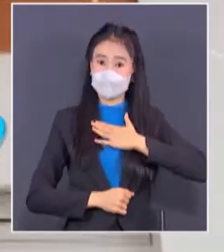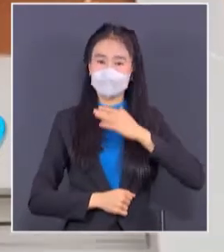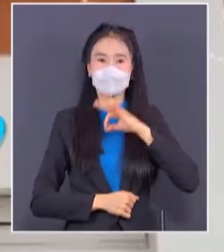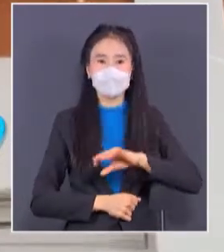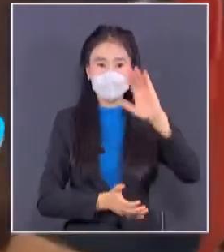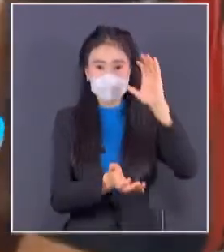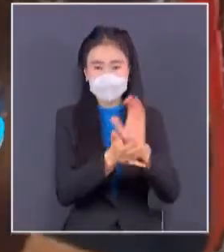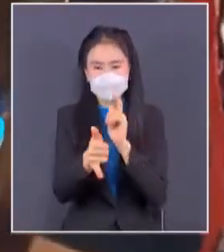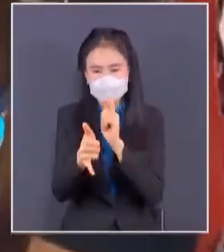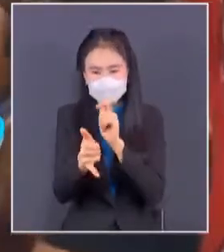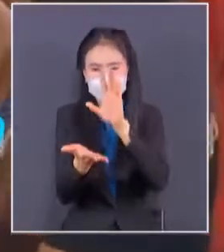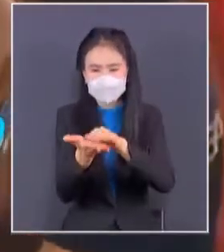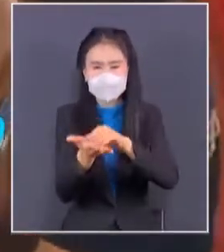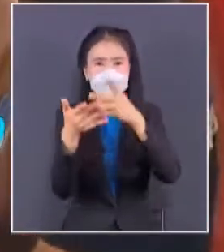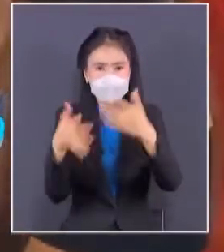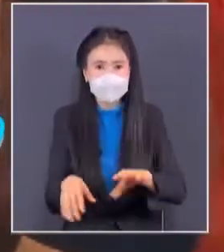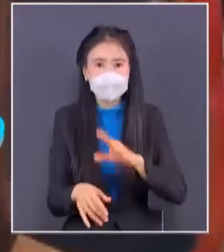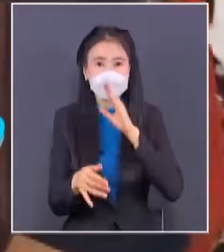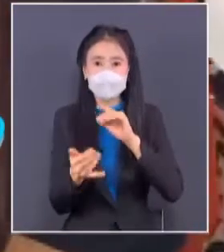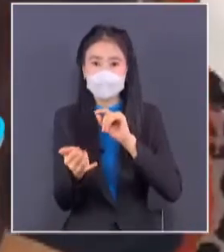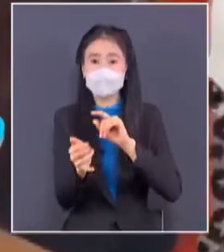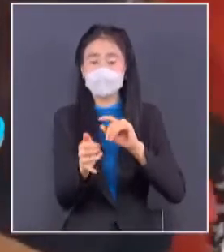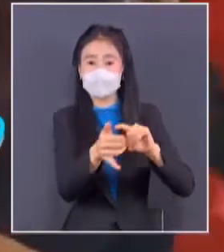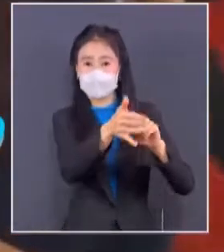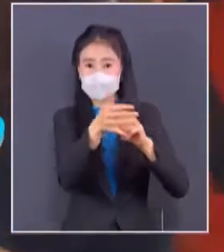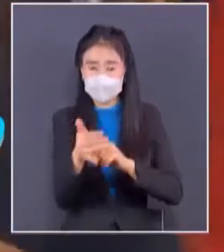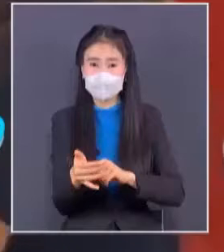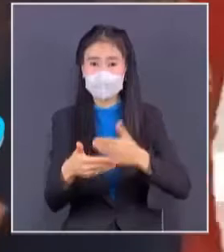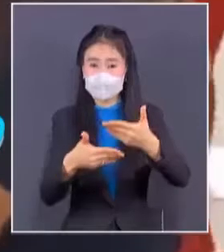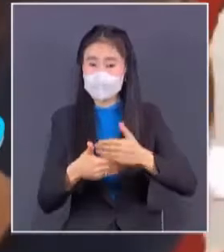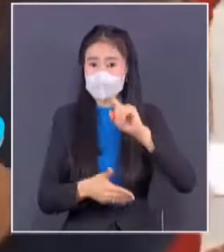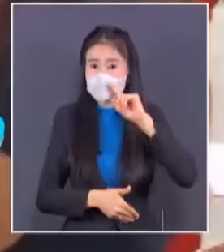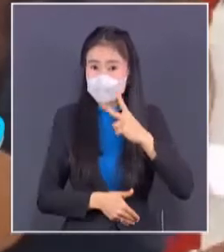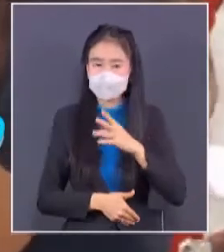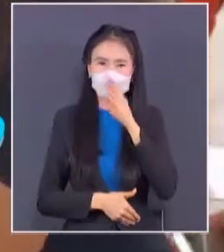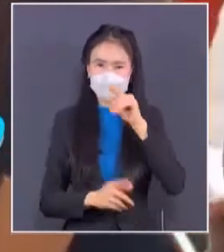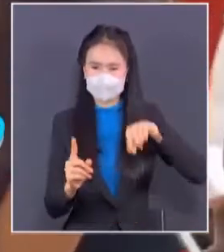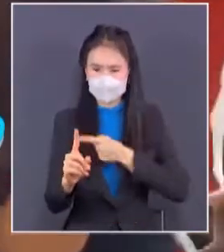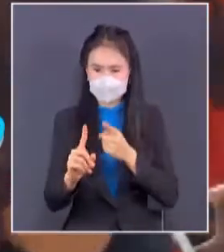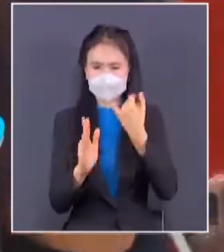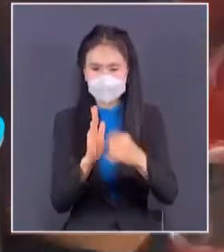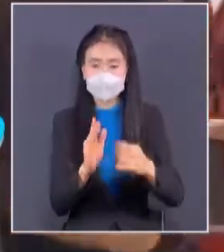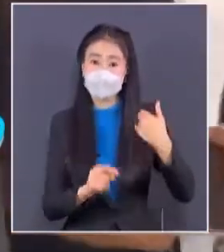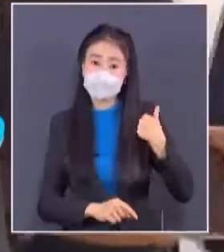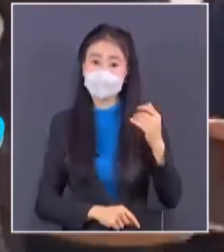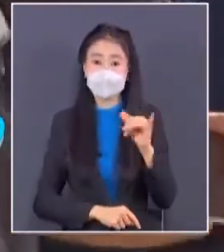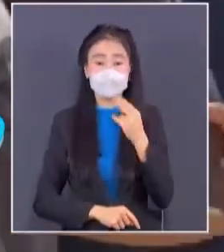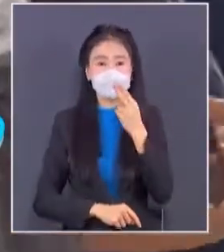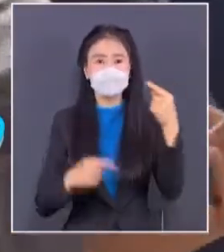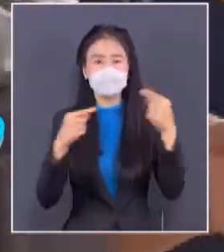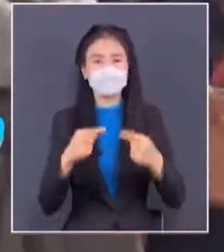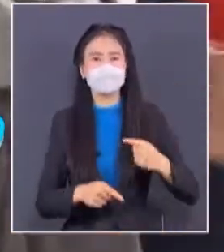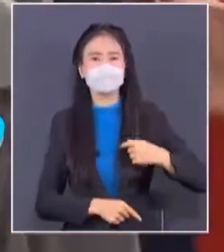ปากคำไปแล้วหากนำตัวมาสอบปากคำเพิ่มเติมอีกครั้งจะเกิดคำให้การที่ผิดเพี้ยนหรือไม่ตรงตามเ